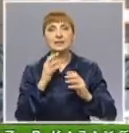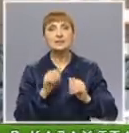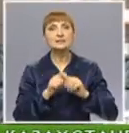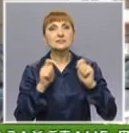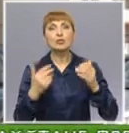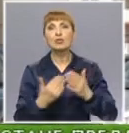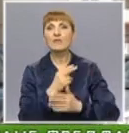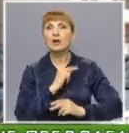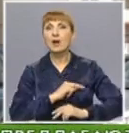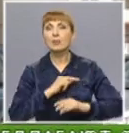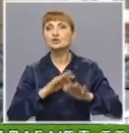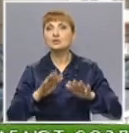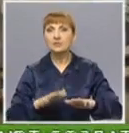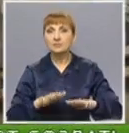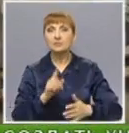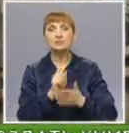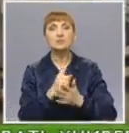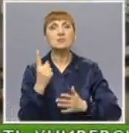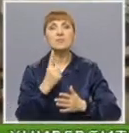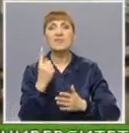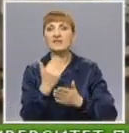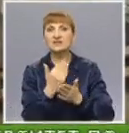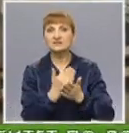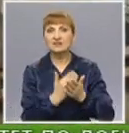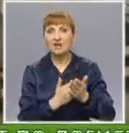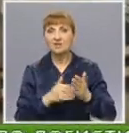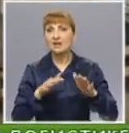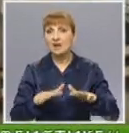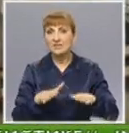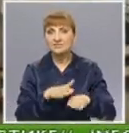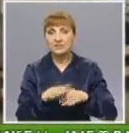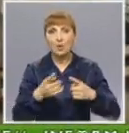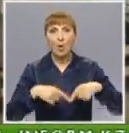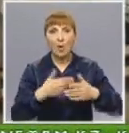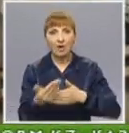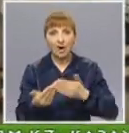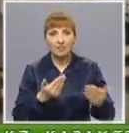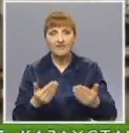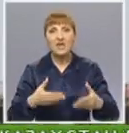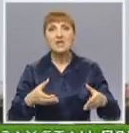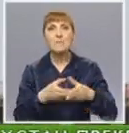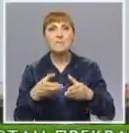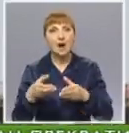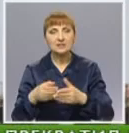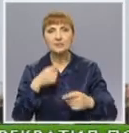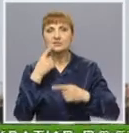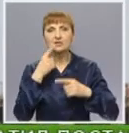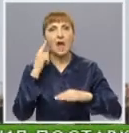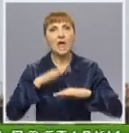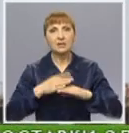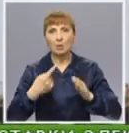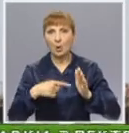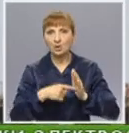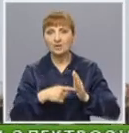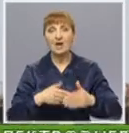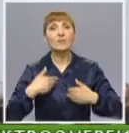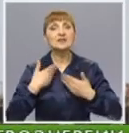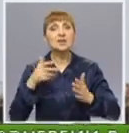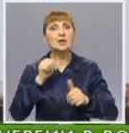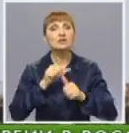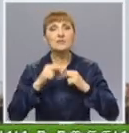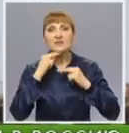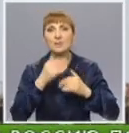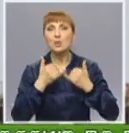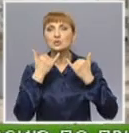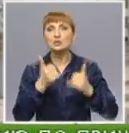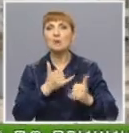создание новых рабочих мест должно быть первостепенной задачей для местных исполнительных органов и партии, подчеркнул аким города. В послании особое внимание